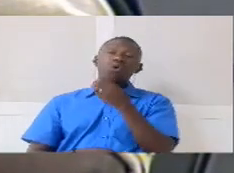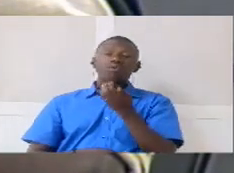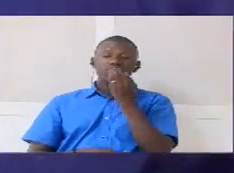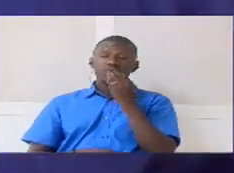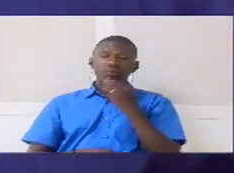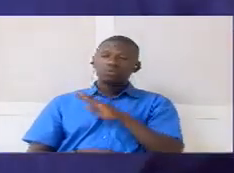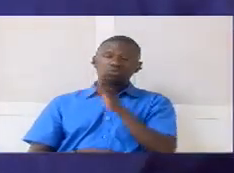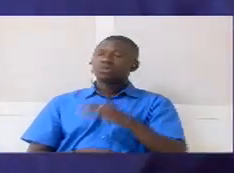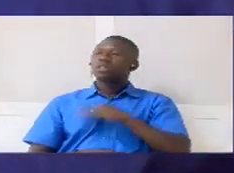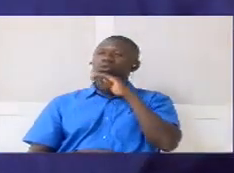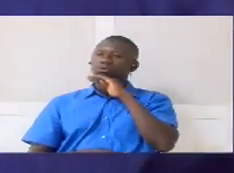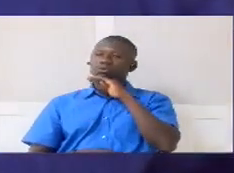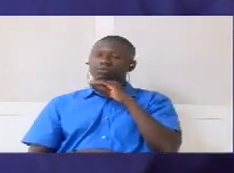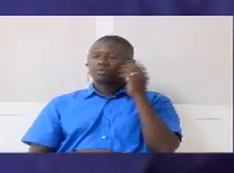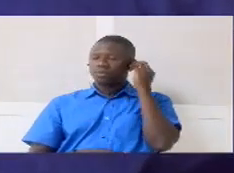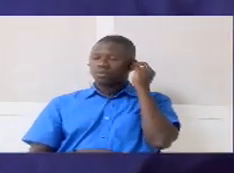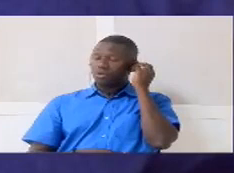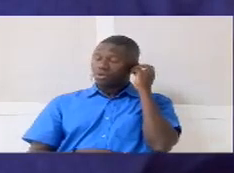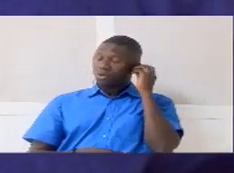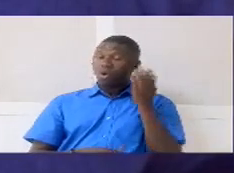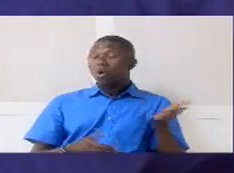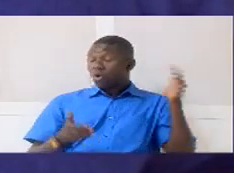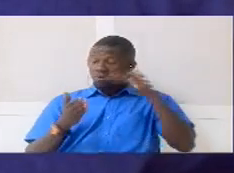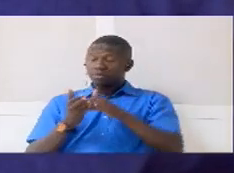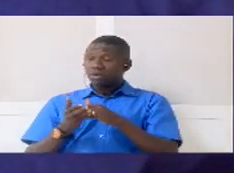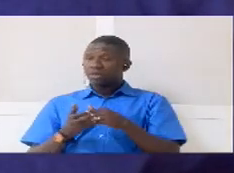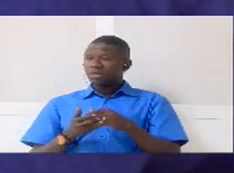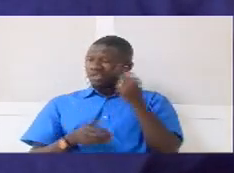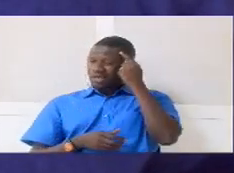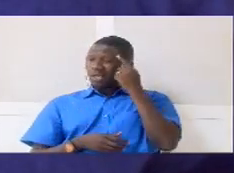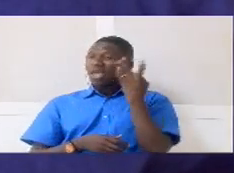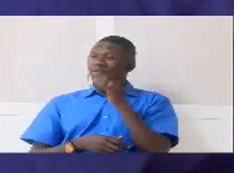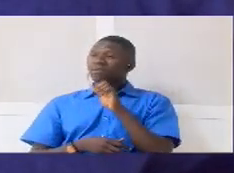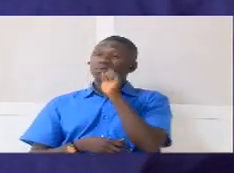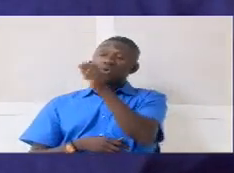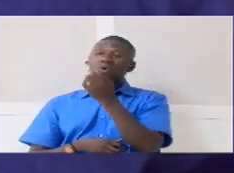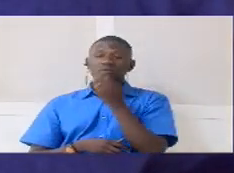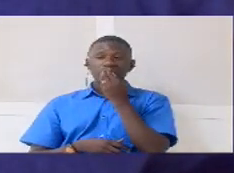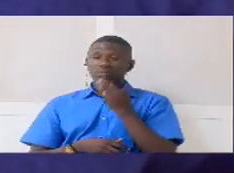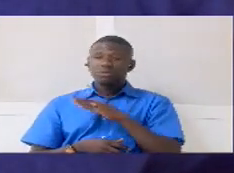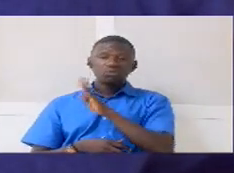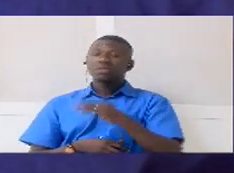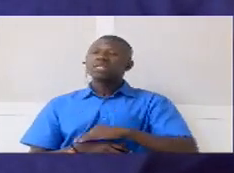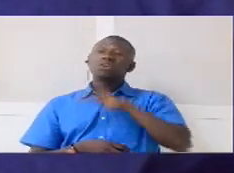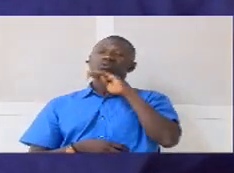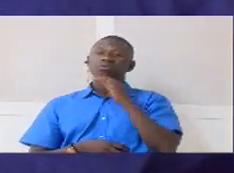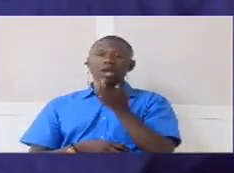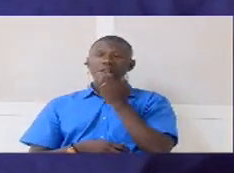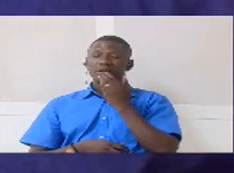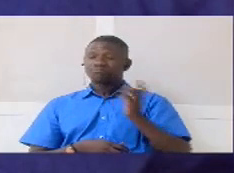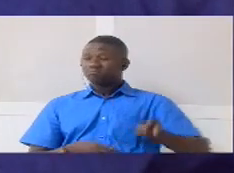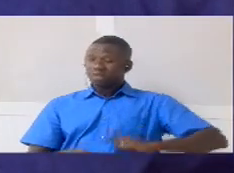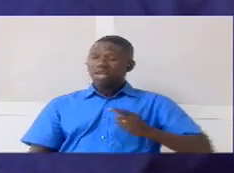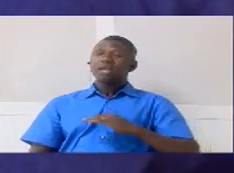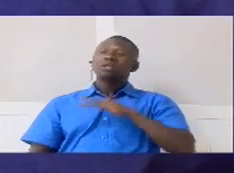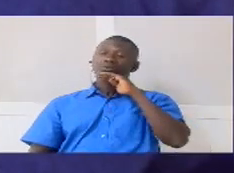doy febar bobu leena dikat ci ñom hanin ka bi men tembe da men do ning adara la do mo roñi ngabu ka si courant ning ate fa abe continuer lay